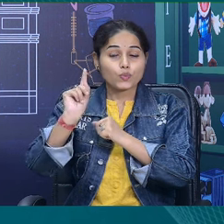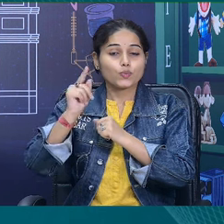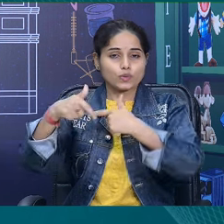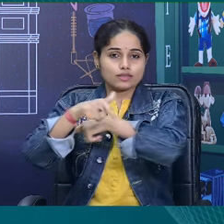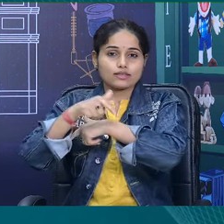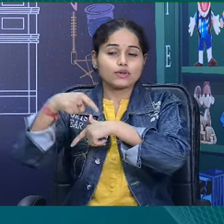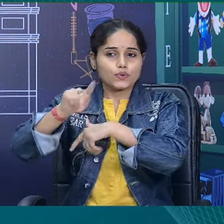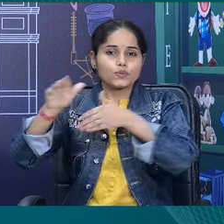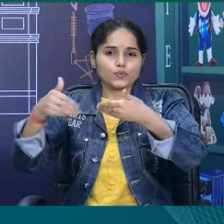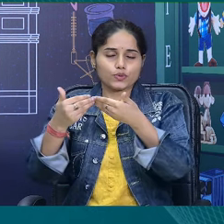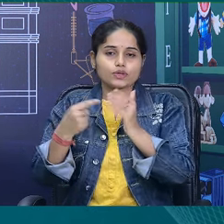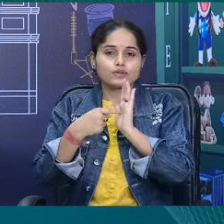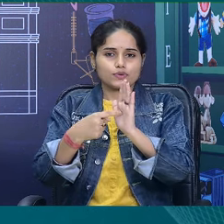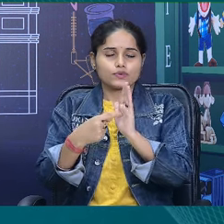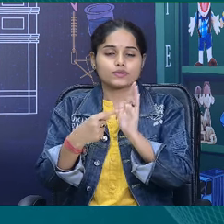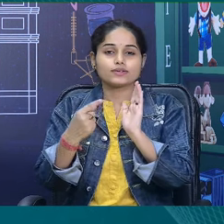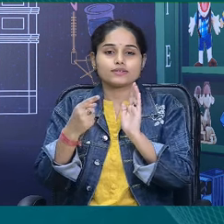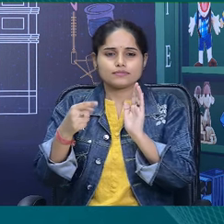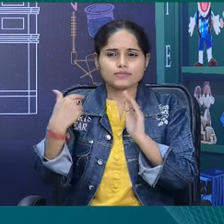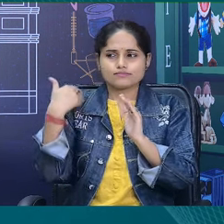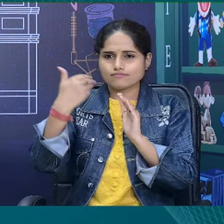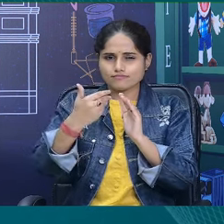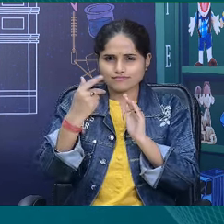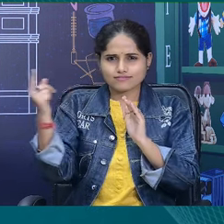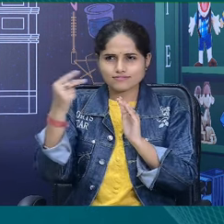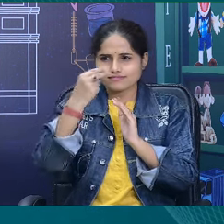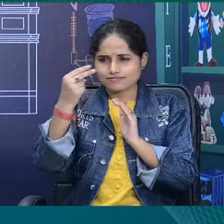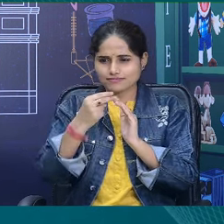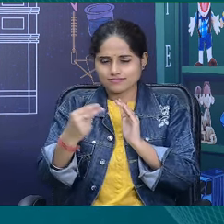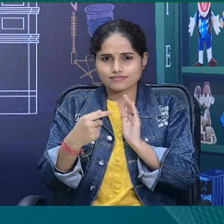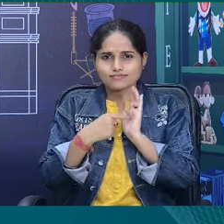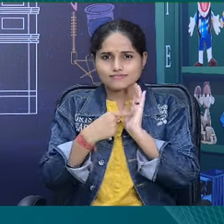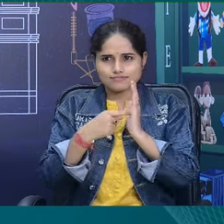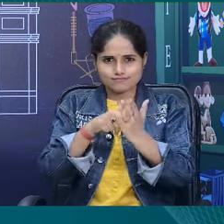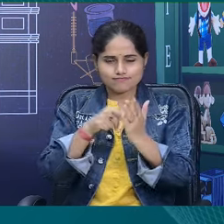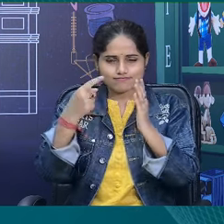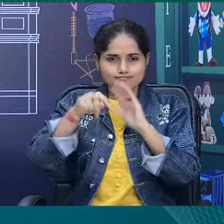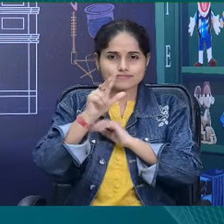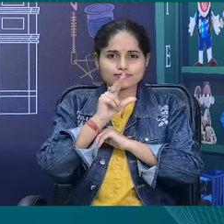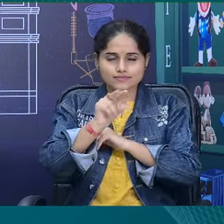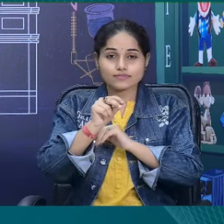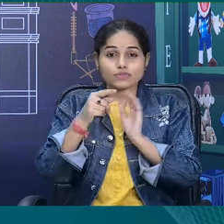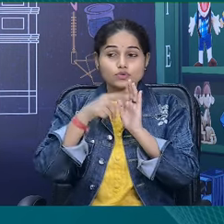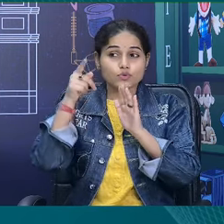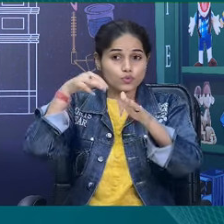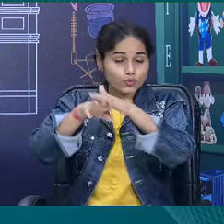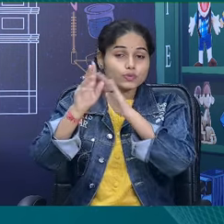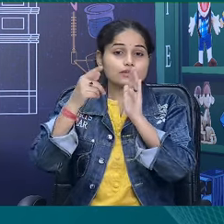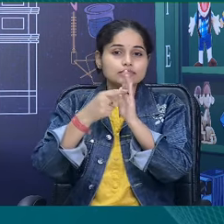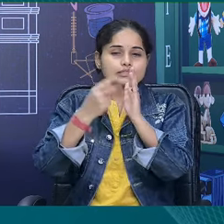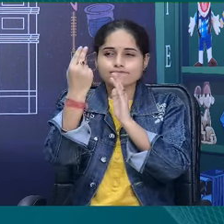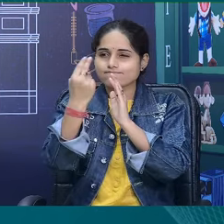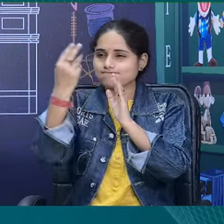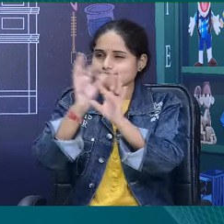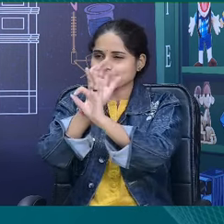विशेषता थी सर आप अगर और अगर इन जो अब तक हमने देखा जितने नाम आपने दिखाए उन नामों में जो भी कलाकृतियां हमने देखी वो